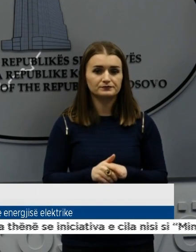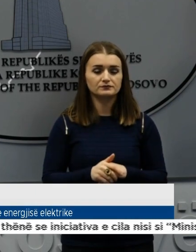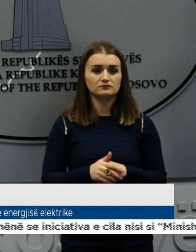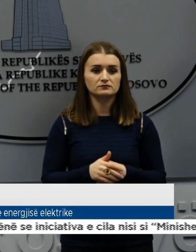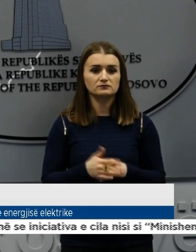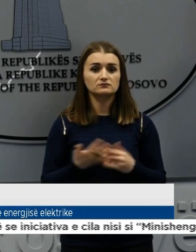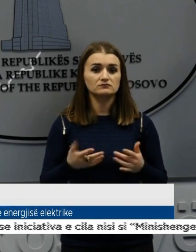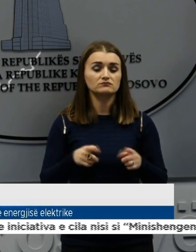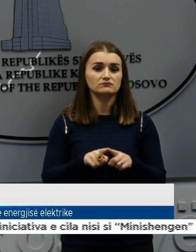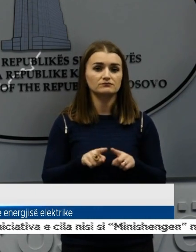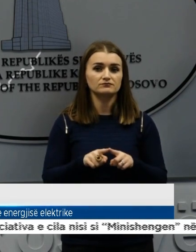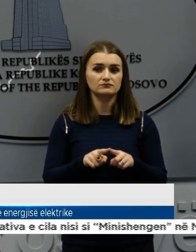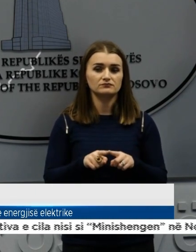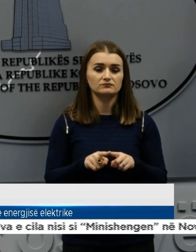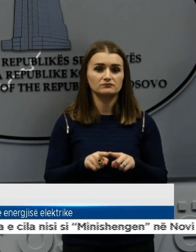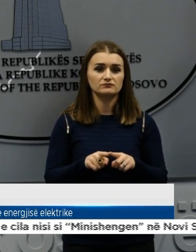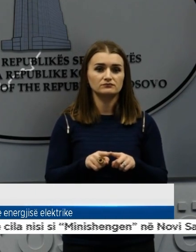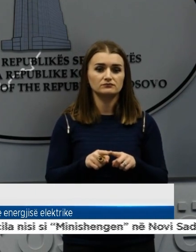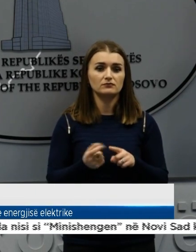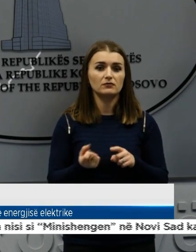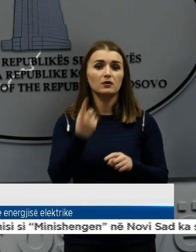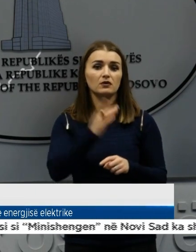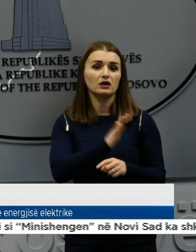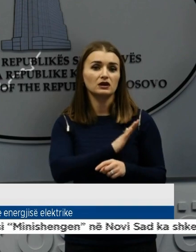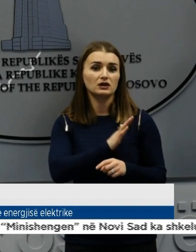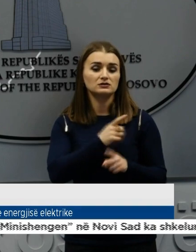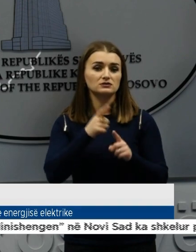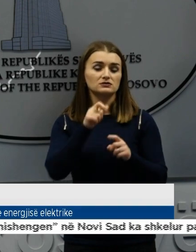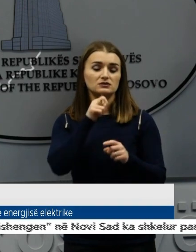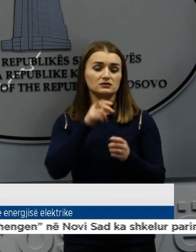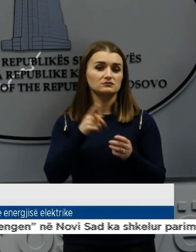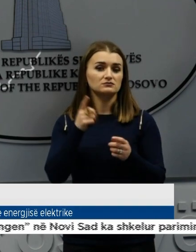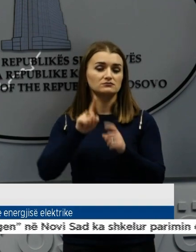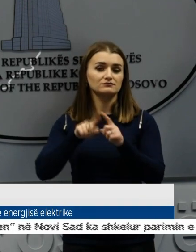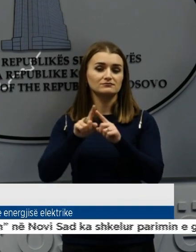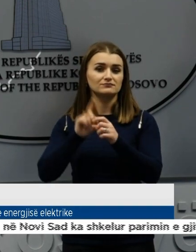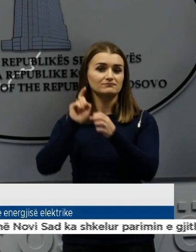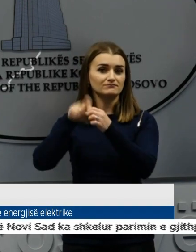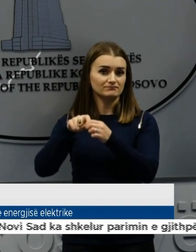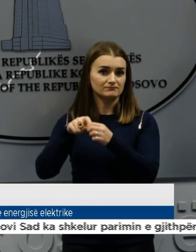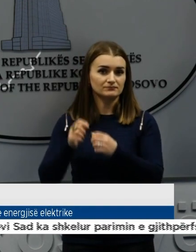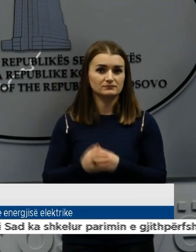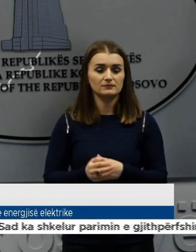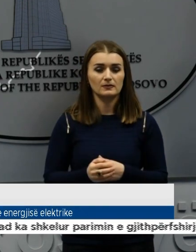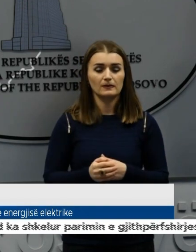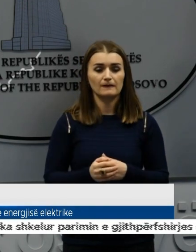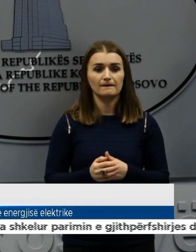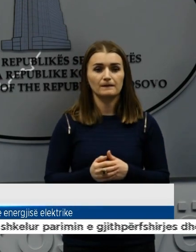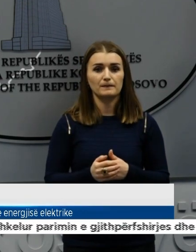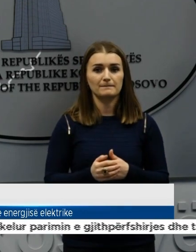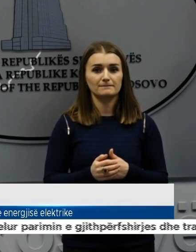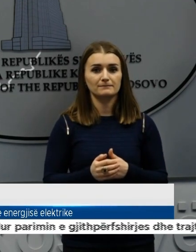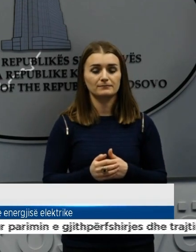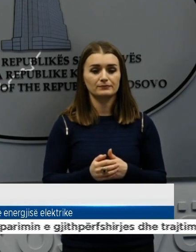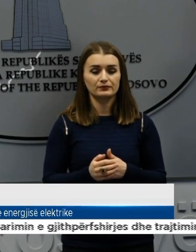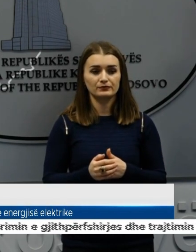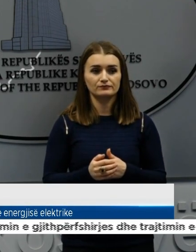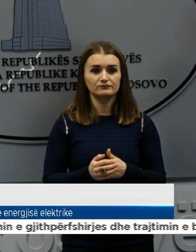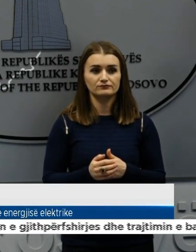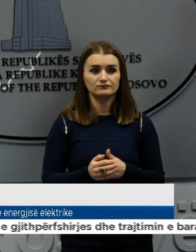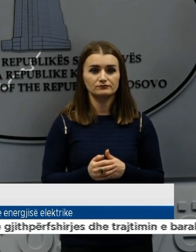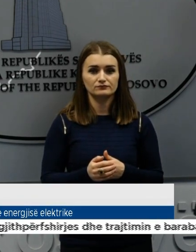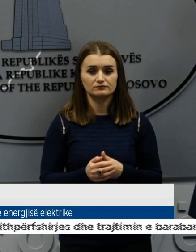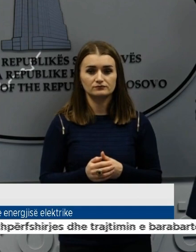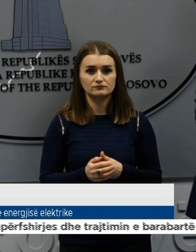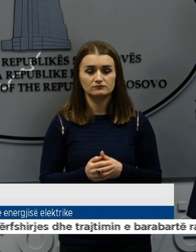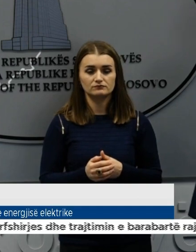të rrezikojmë antarësimin në kost. Nga kush blen Kosova, kjo energjia